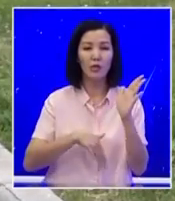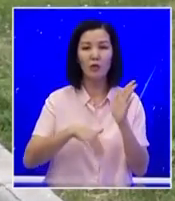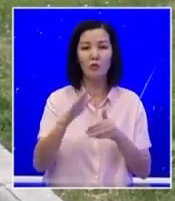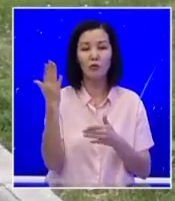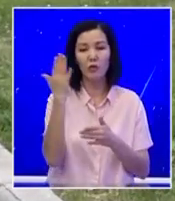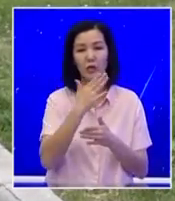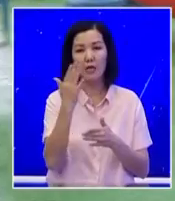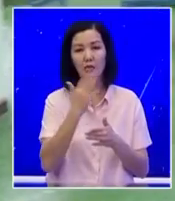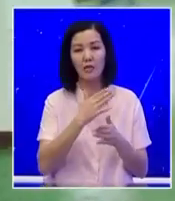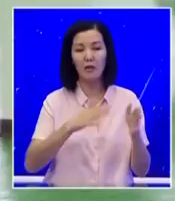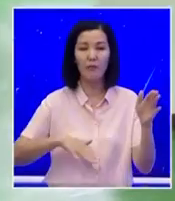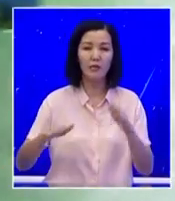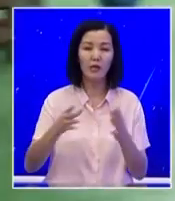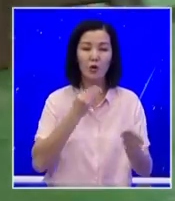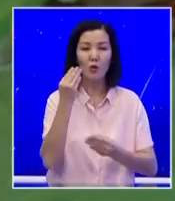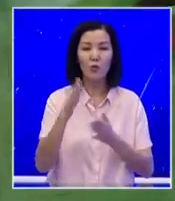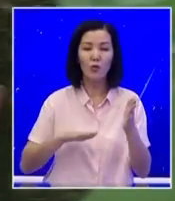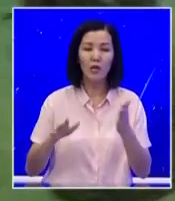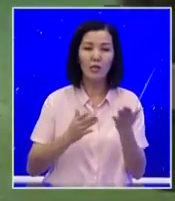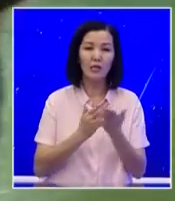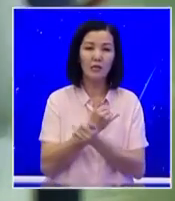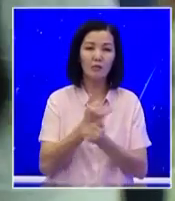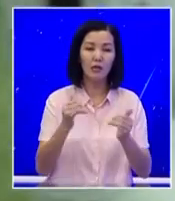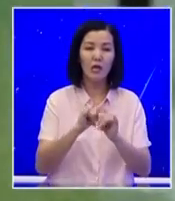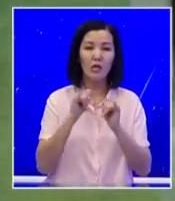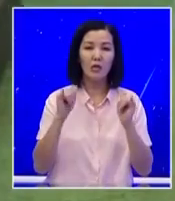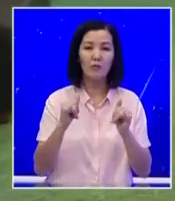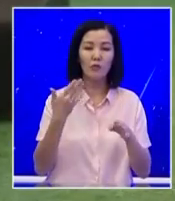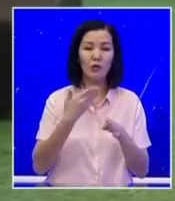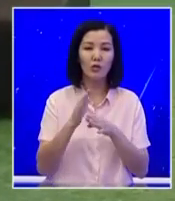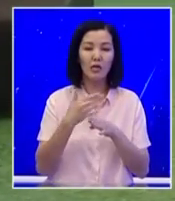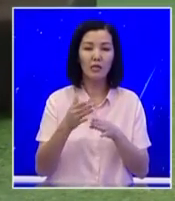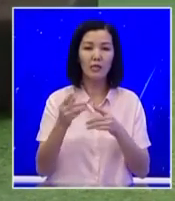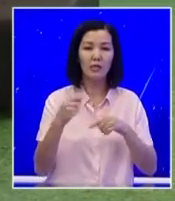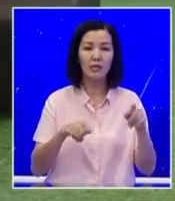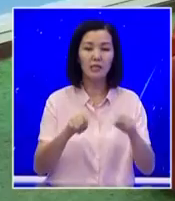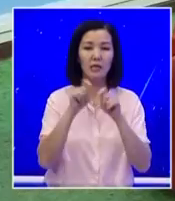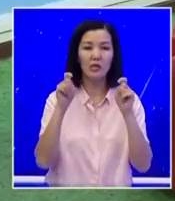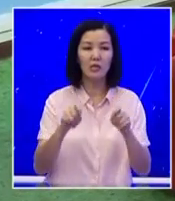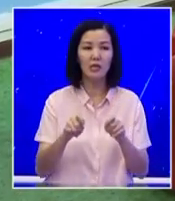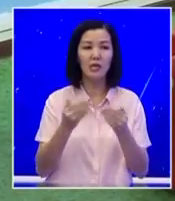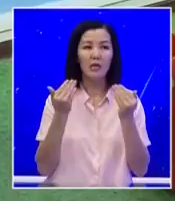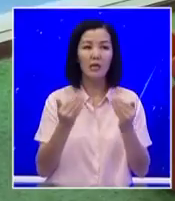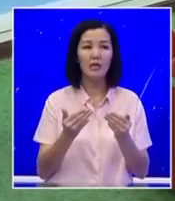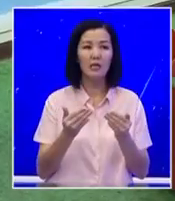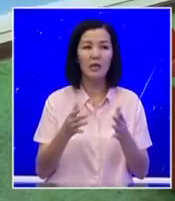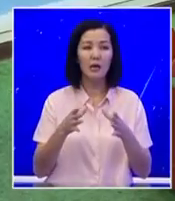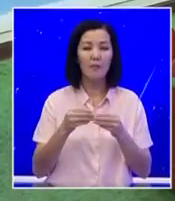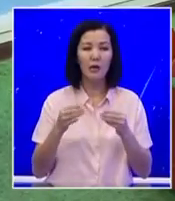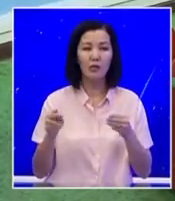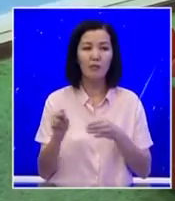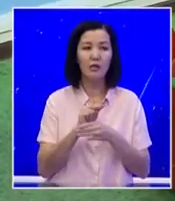Кинотеатр, бассейн, ойын алаңдары қызмет көрсетеді. Дамудың шағын несиесімен ісін ілгерілеткен басшылығы енді мұнда балшықпен